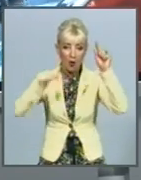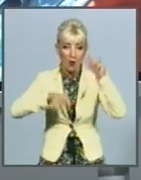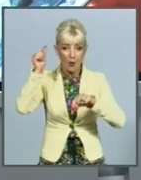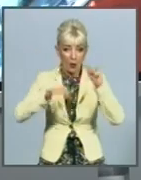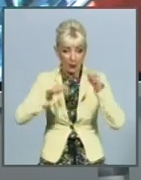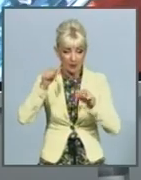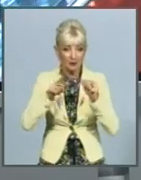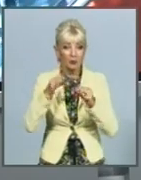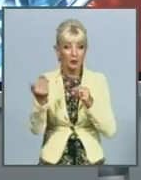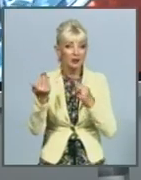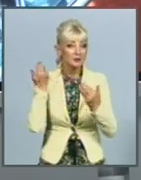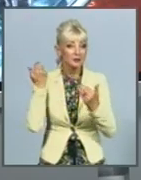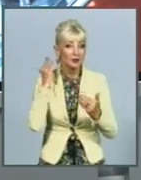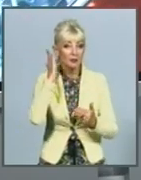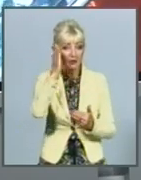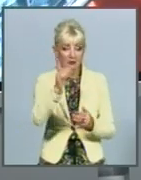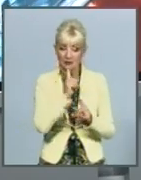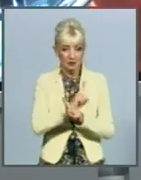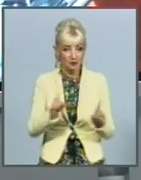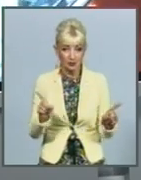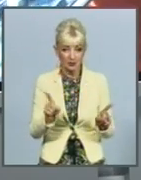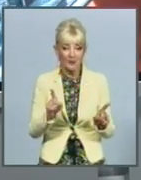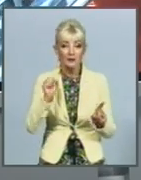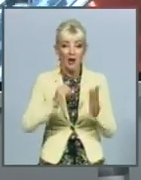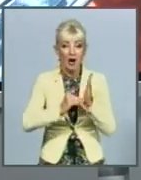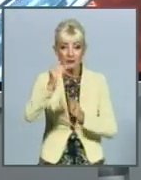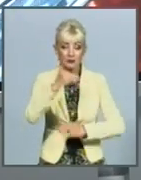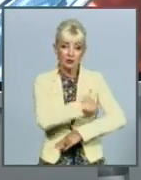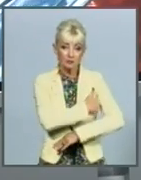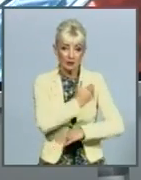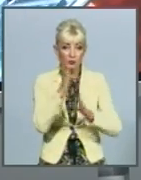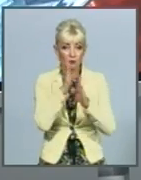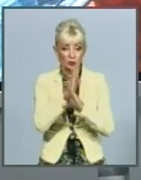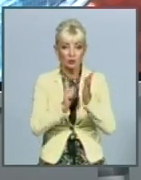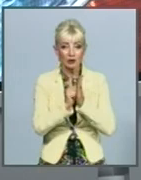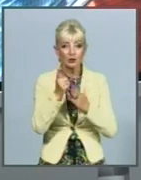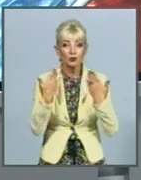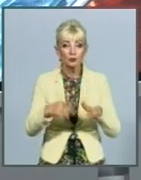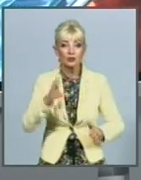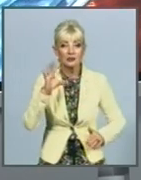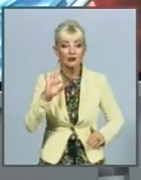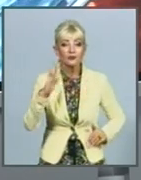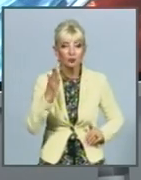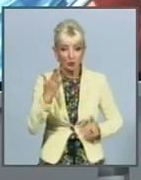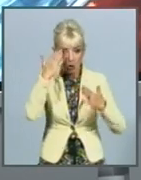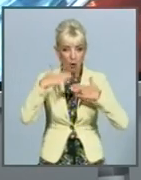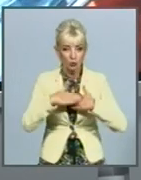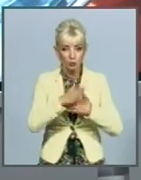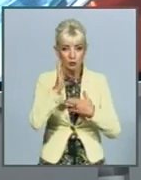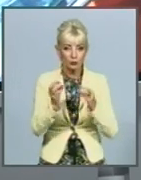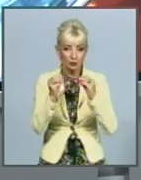за їхніми попередніми прогнозами не передбачається. А підвищення температури повітря розпочнеться вже з вівторка. Вночі